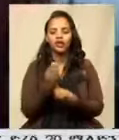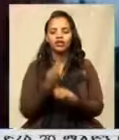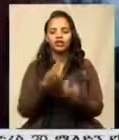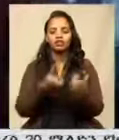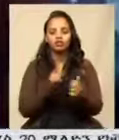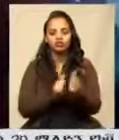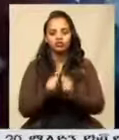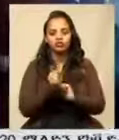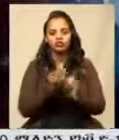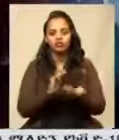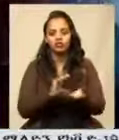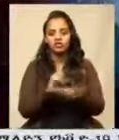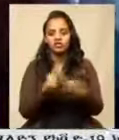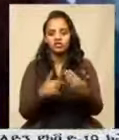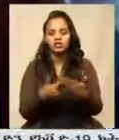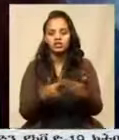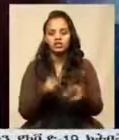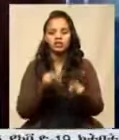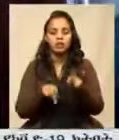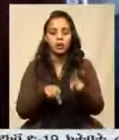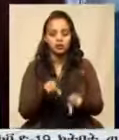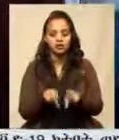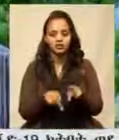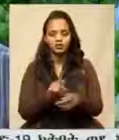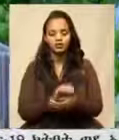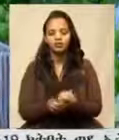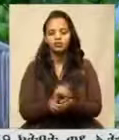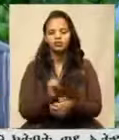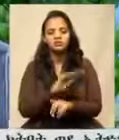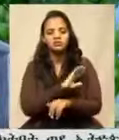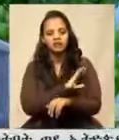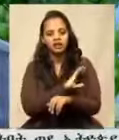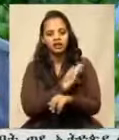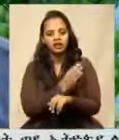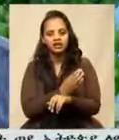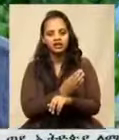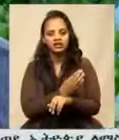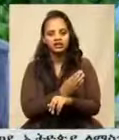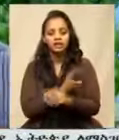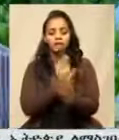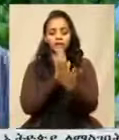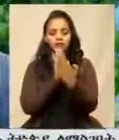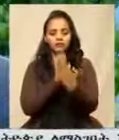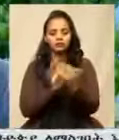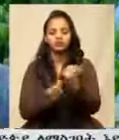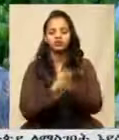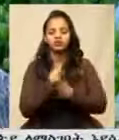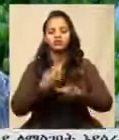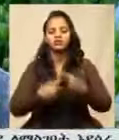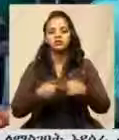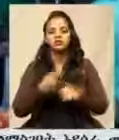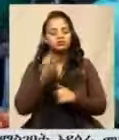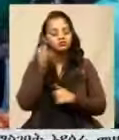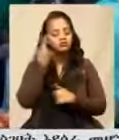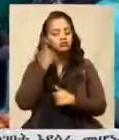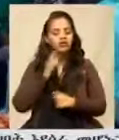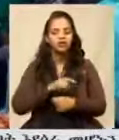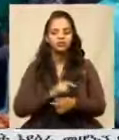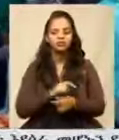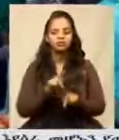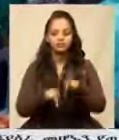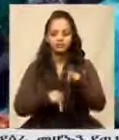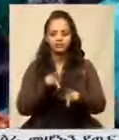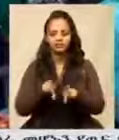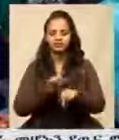ቀደም እየሆነ ነው። ስለዚህ ማህበረሰቡ ምን ያክል ከፊት ለፊቱ አደጋ እንደተጋረጠበት ሊገነዘብ ይገባል።